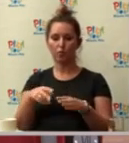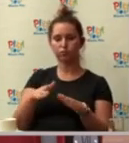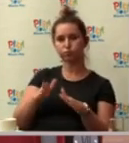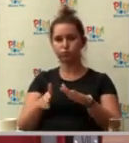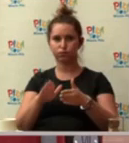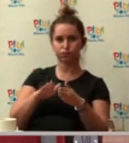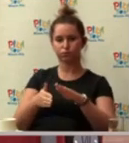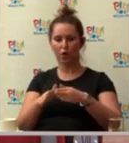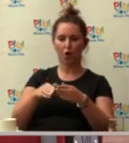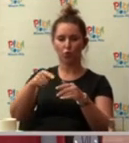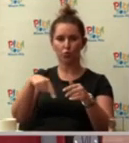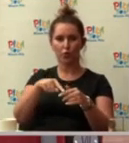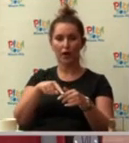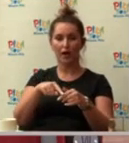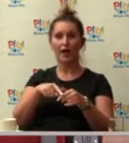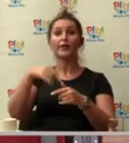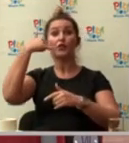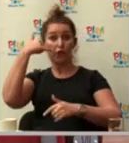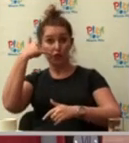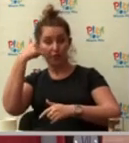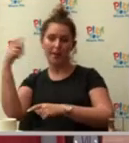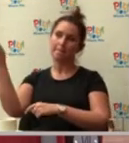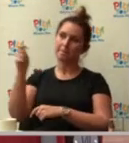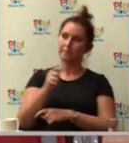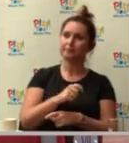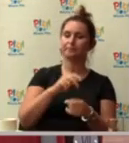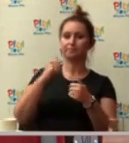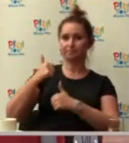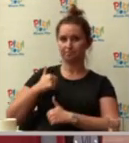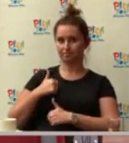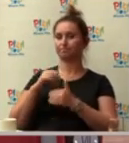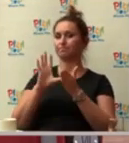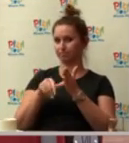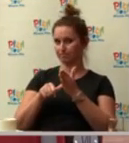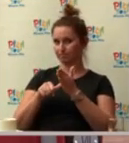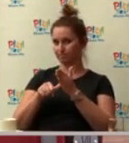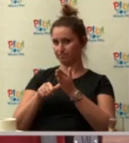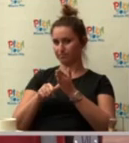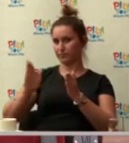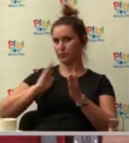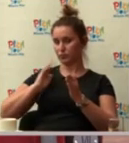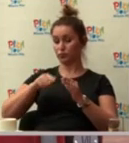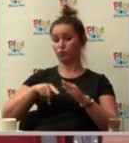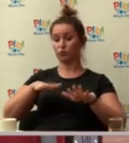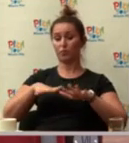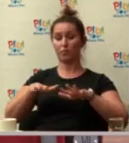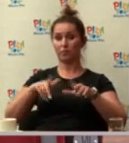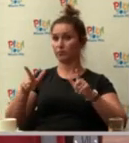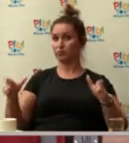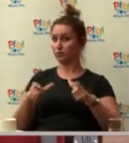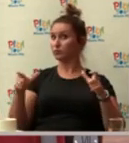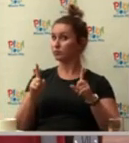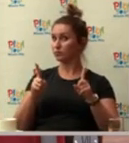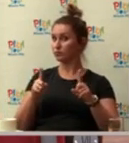może się potknieć, wjechać i tak dalej. W takie miejsce zgłoszone jadą strażnicy. Strażnicy takie miejsce zabezpieczają. I